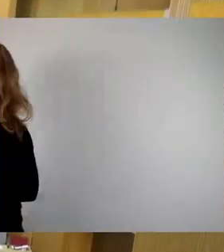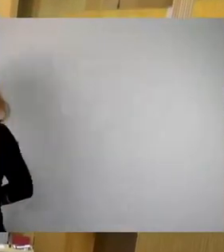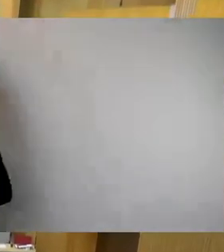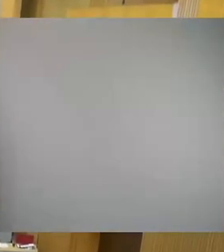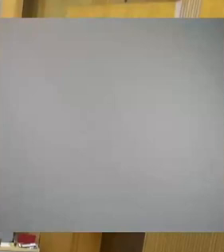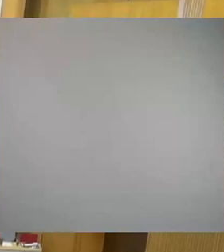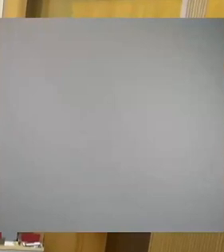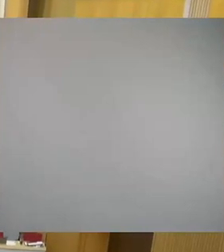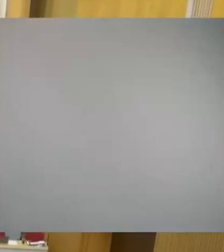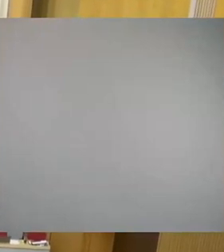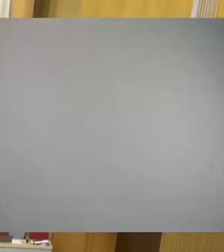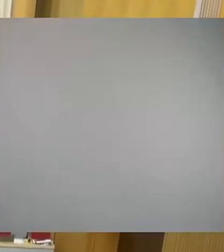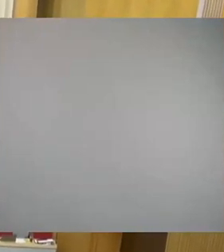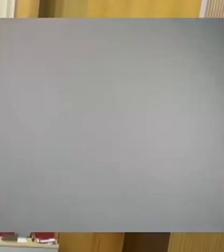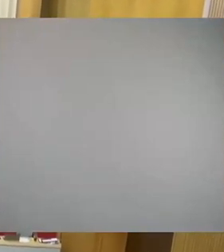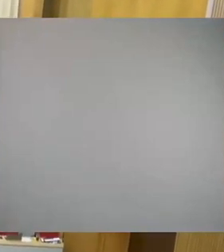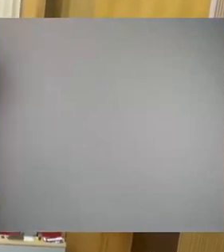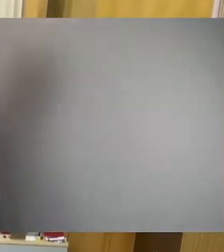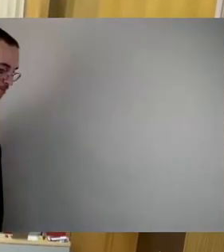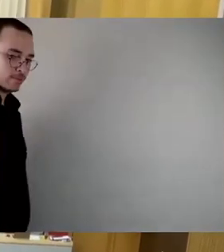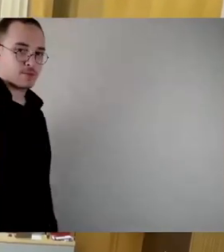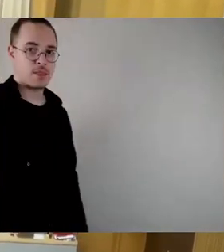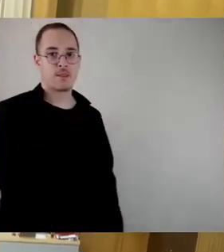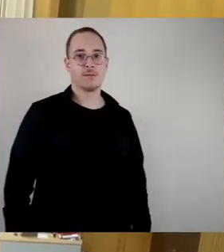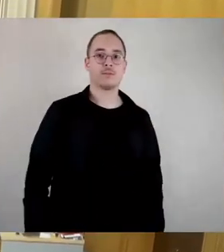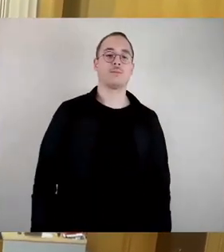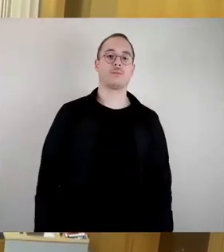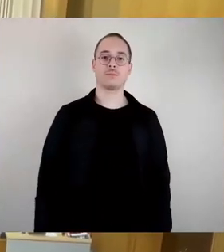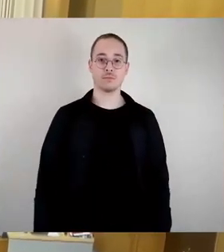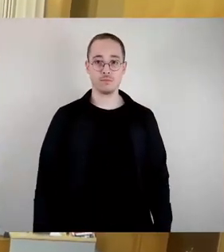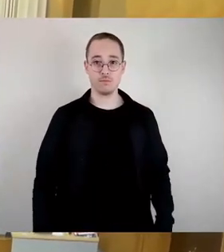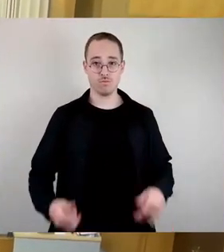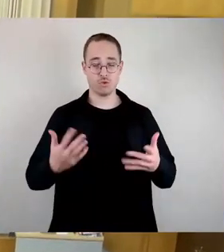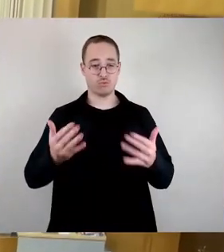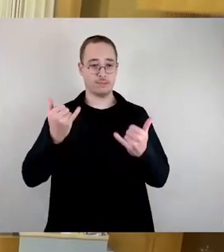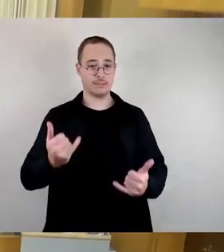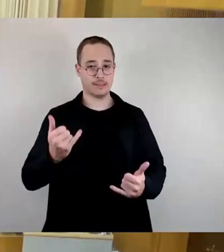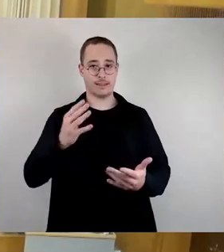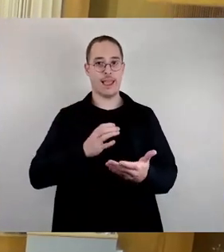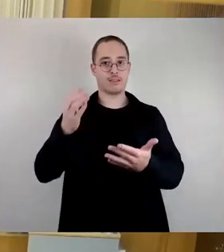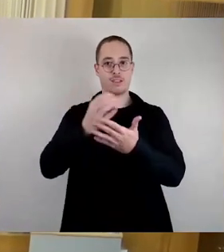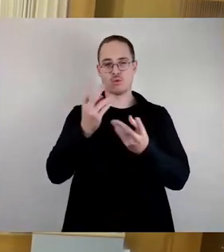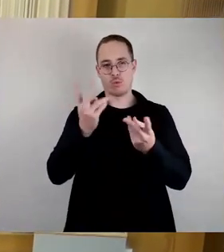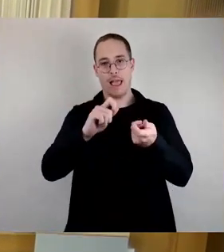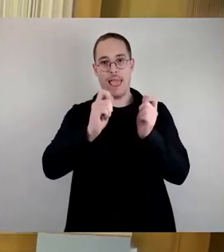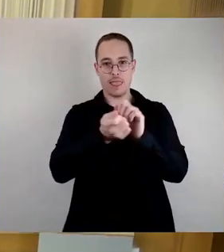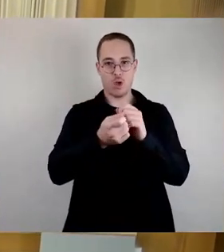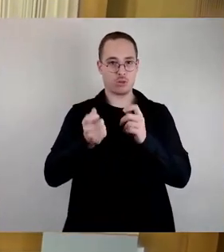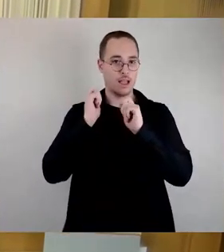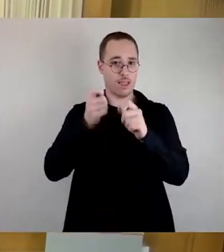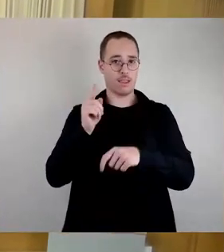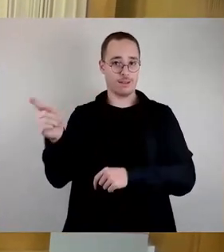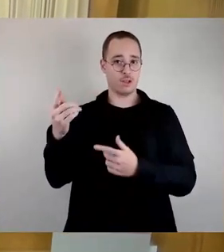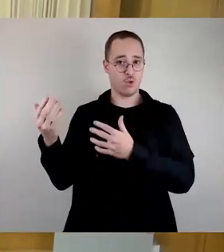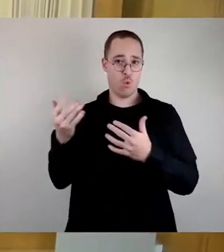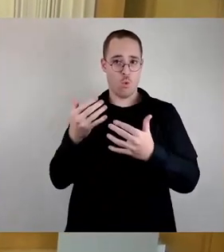So, jetzt haben wir noch einen Ersetzungs- oder einen Änderungsantrag bei der Grünen vorliegen. Der wäre jetzt an der